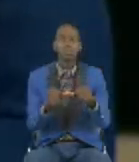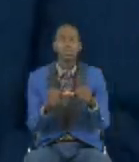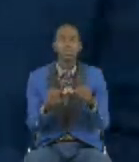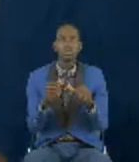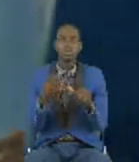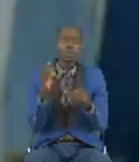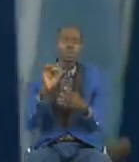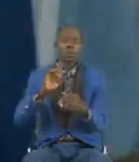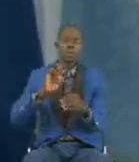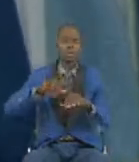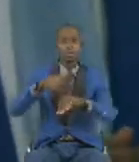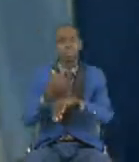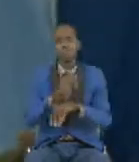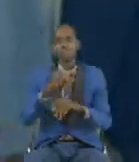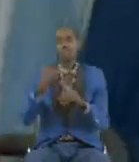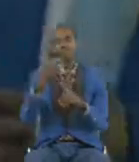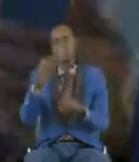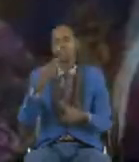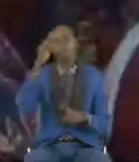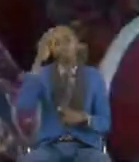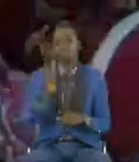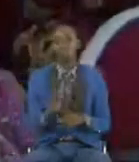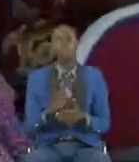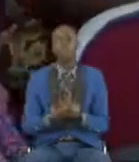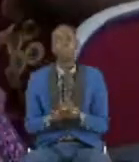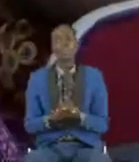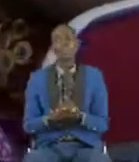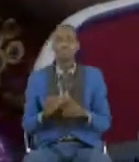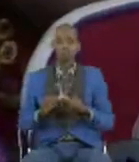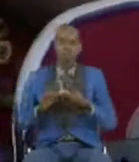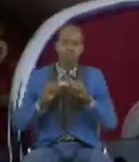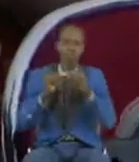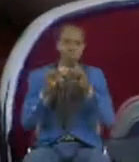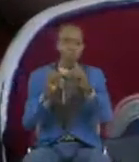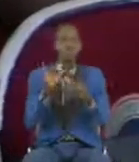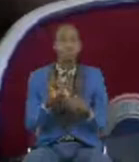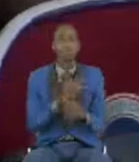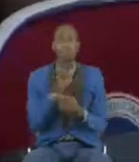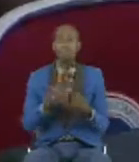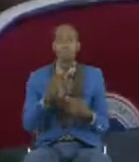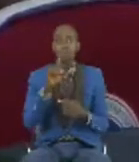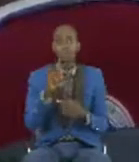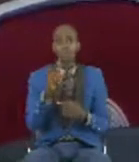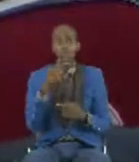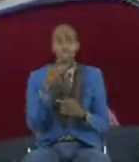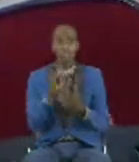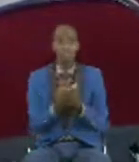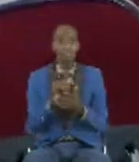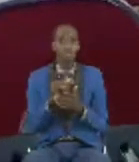Réaffirmer de façon persévérante la parole de Dieu. La façon persévérante, quand tu dis,